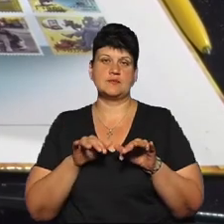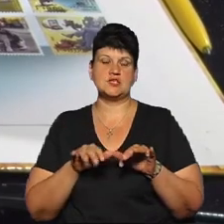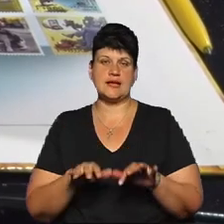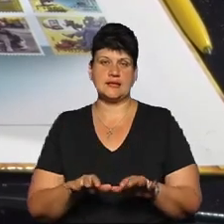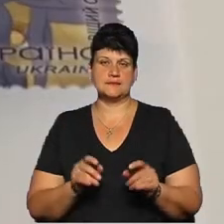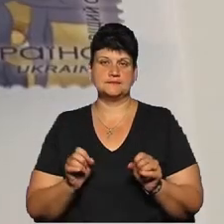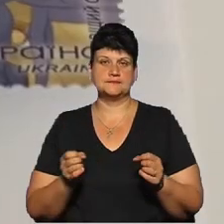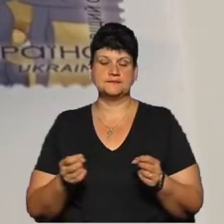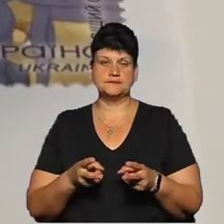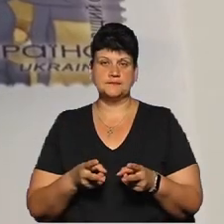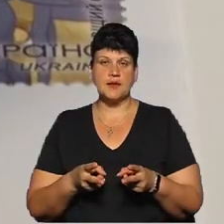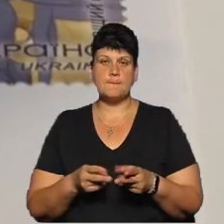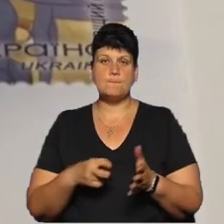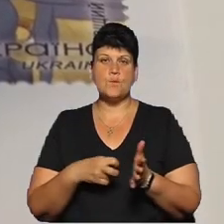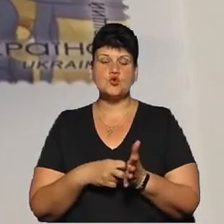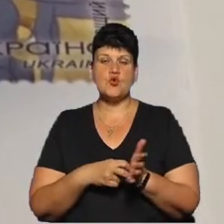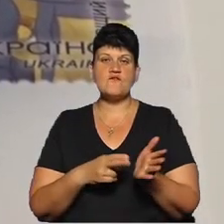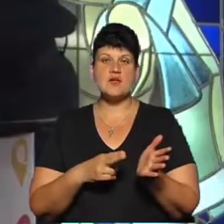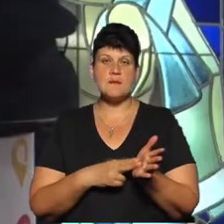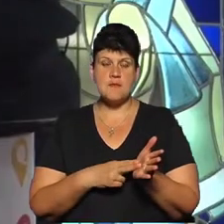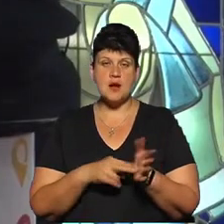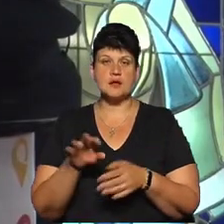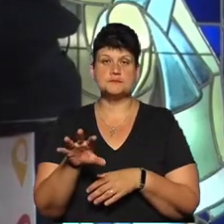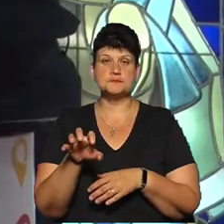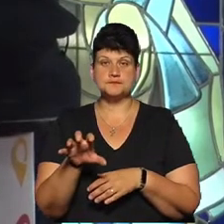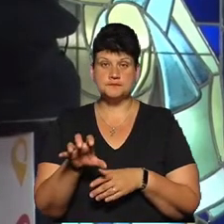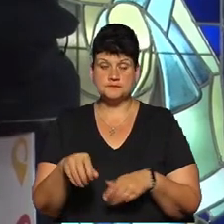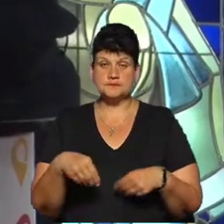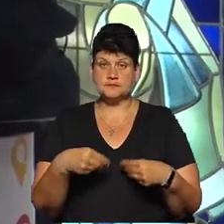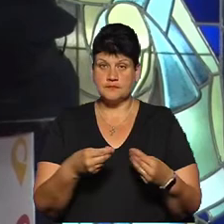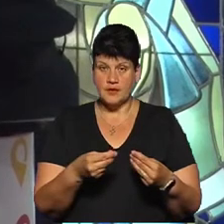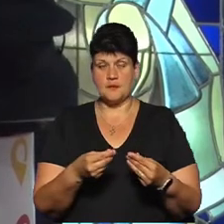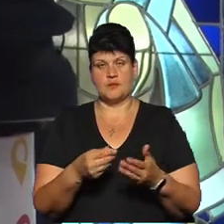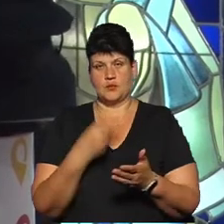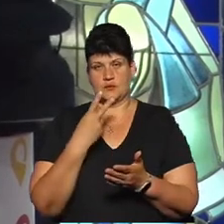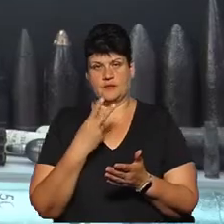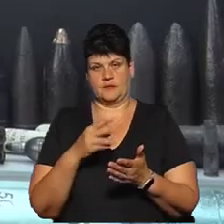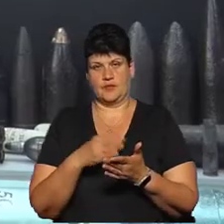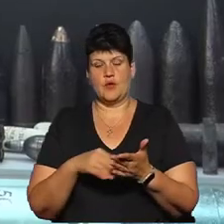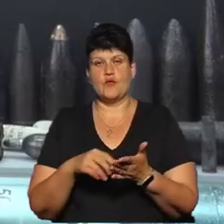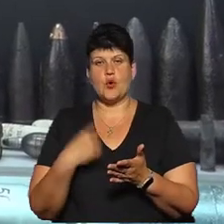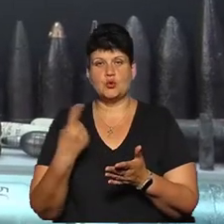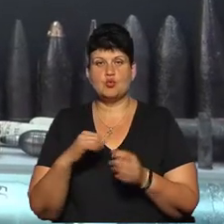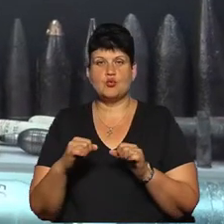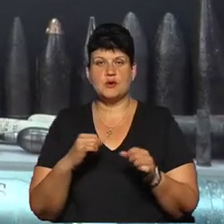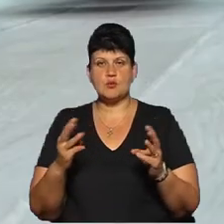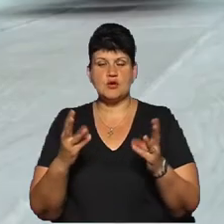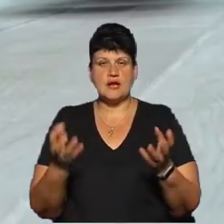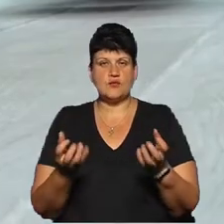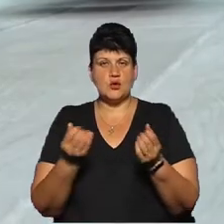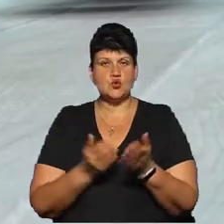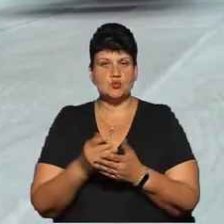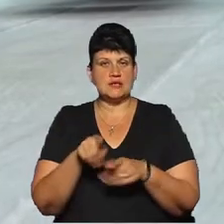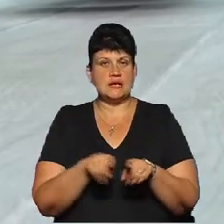Поштові марки, присвячені псу-патрону, презентували в обласному управлінні пожежно-рятувальної служби. Також там відкрили